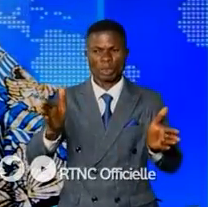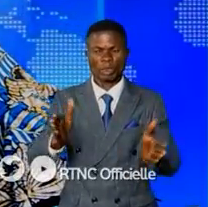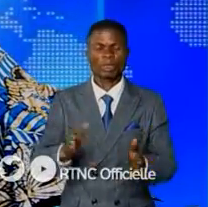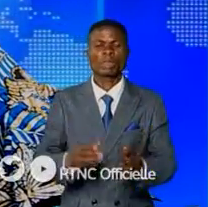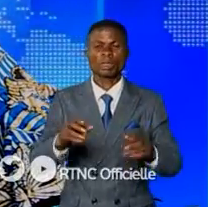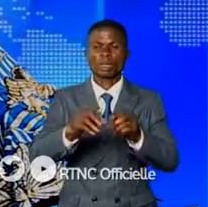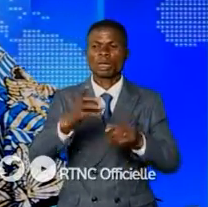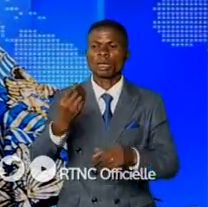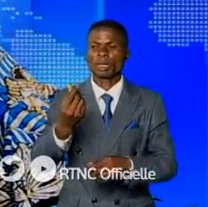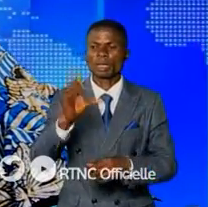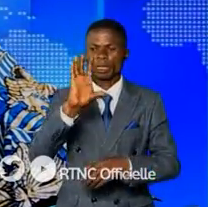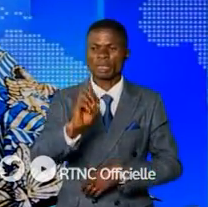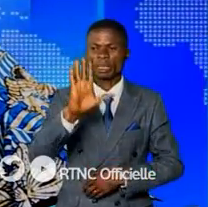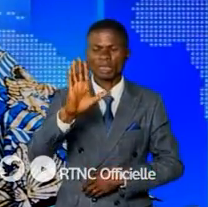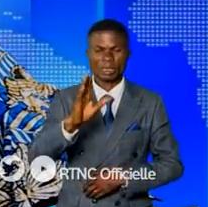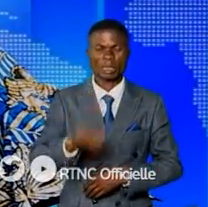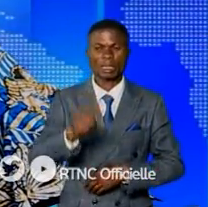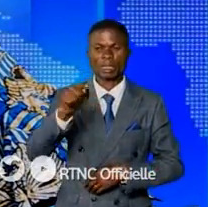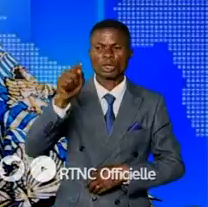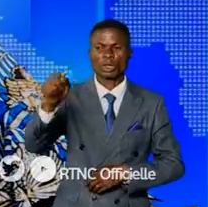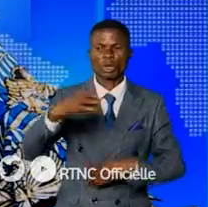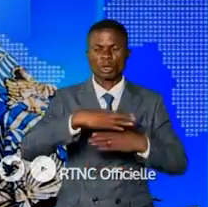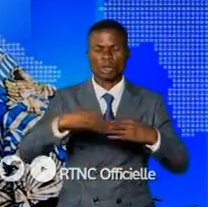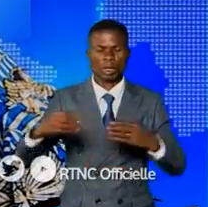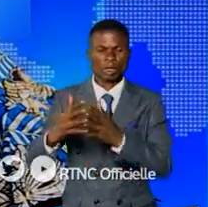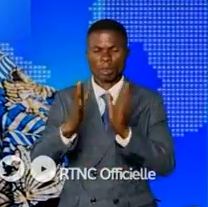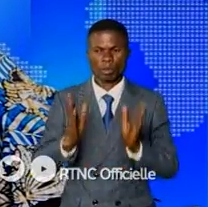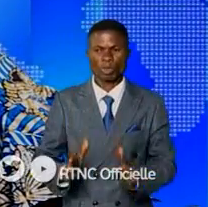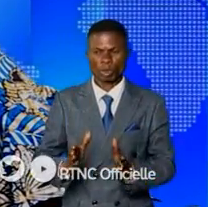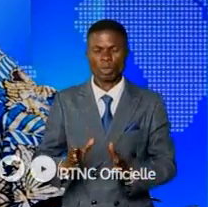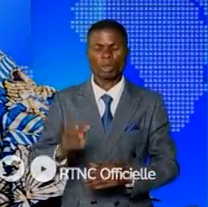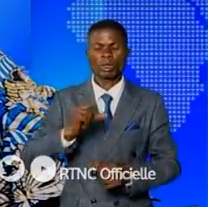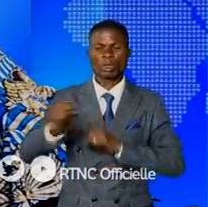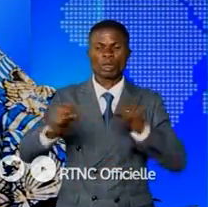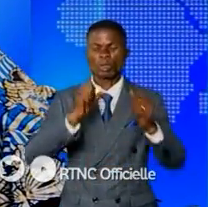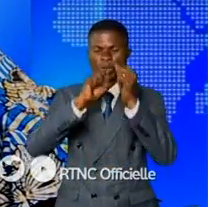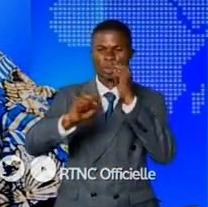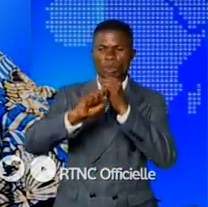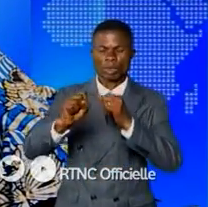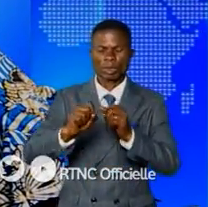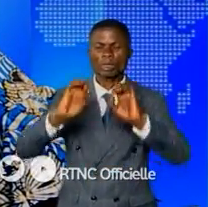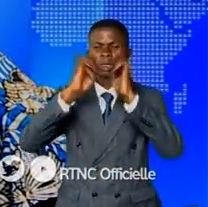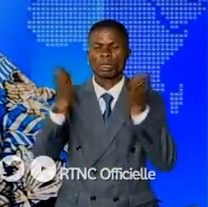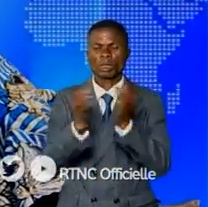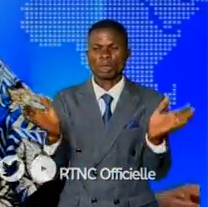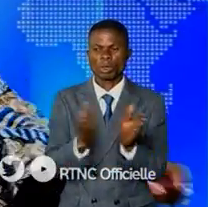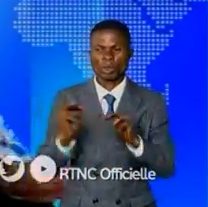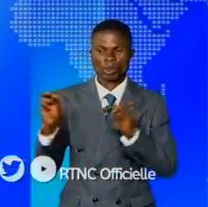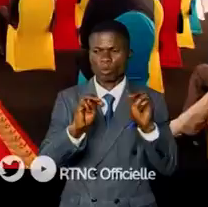55 millions de dollars américains aux lauréats du concours du plan d'affaires pour la promotion des petites et moyennes